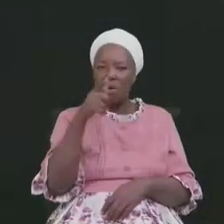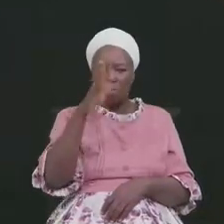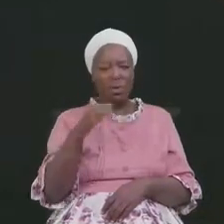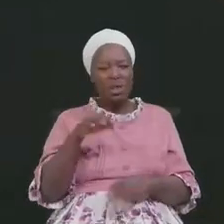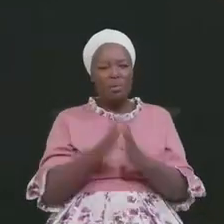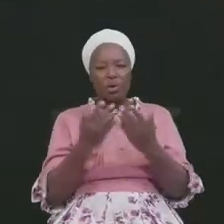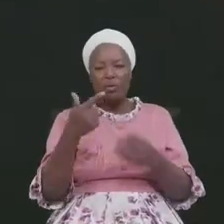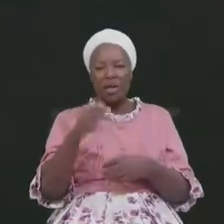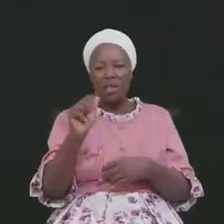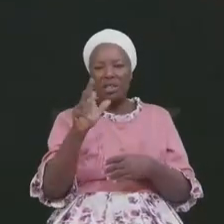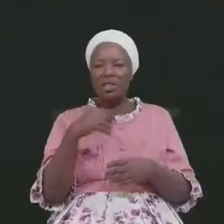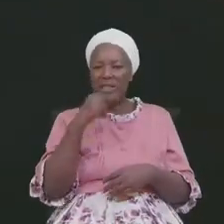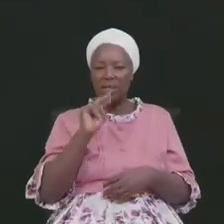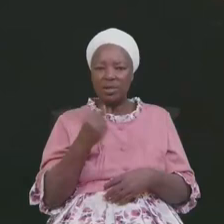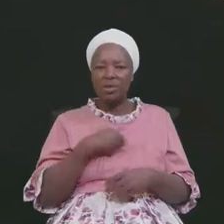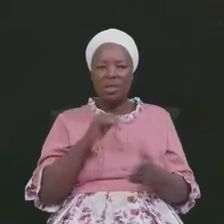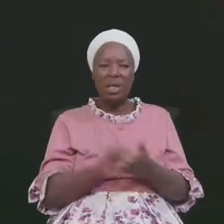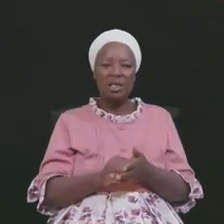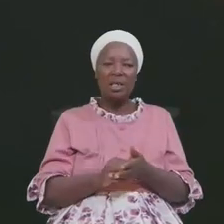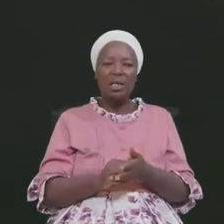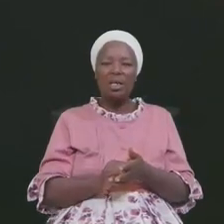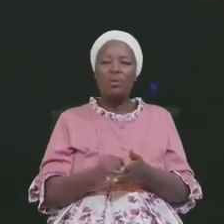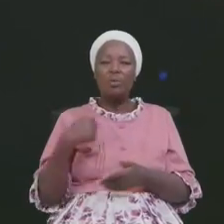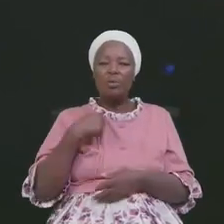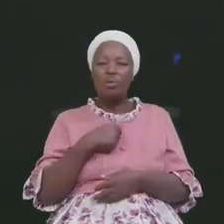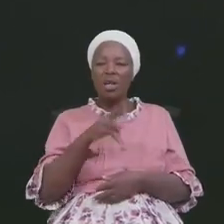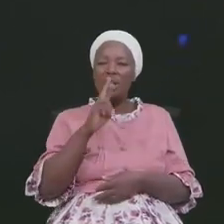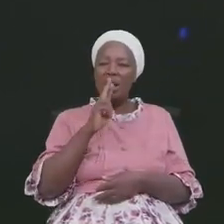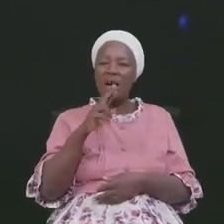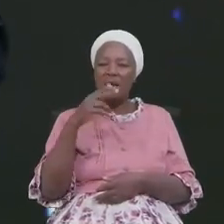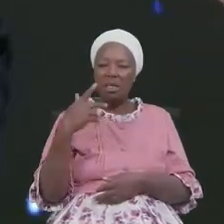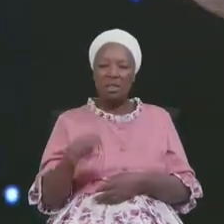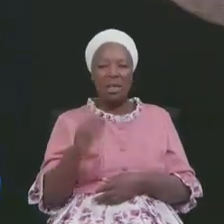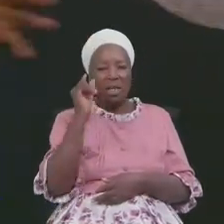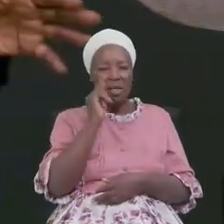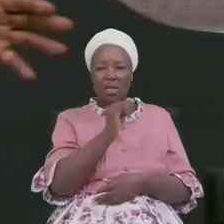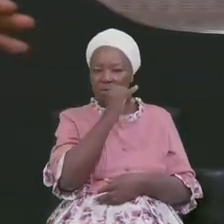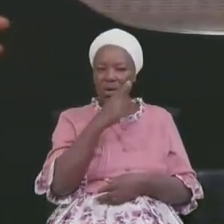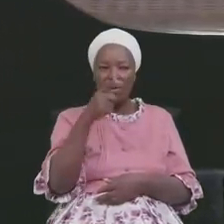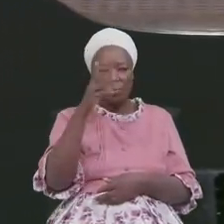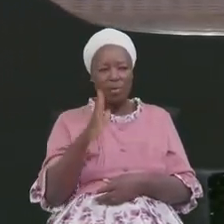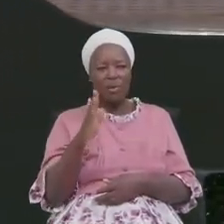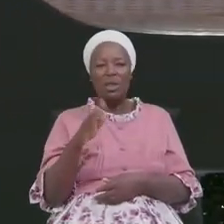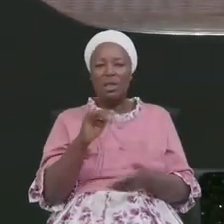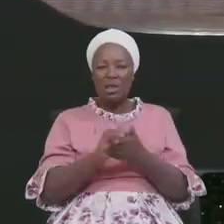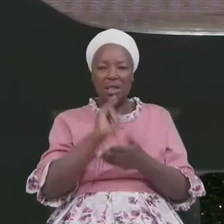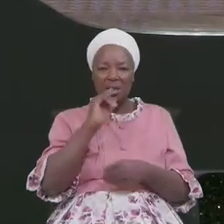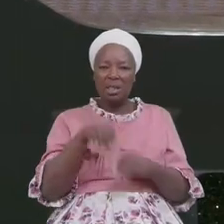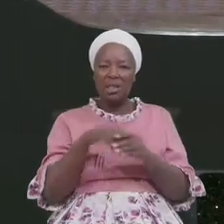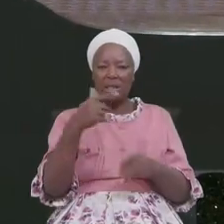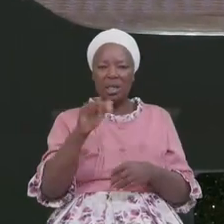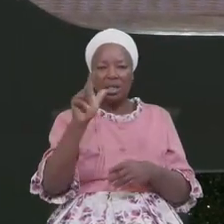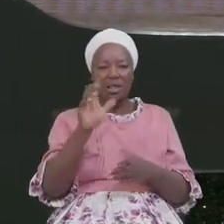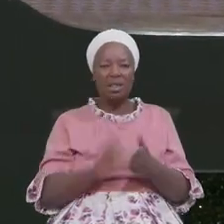16, que nous sommes l'Israël de Dieu. Et quel est le message pour nous? Et quel est le